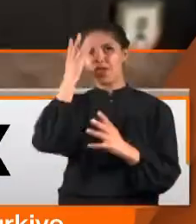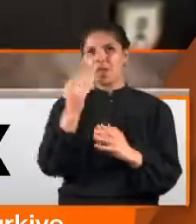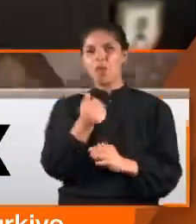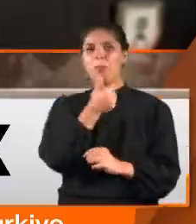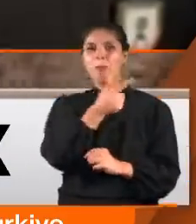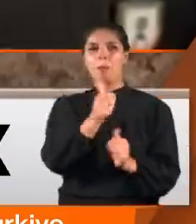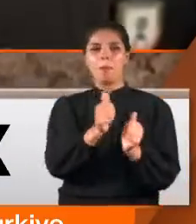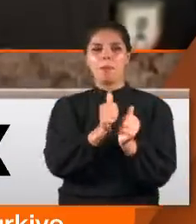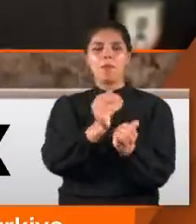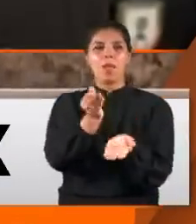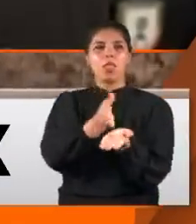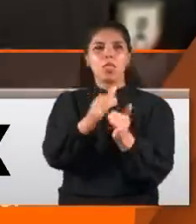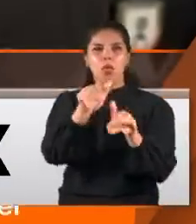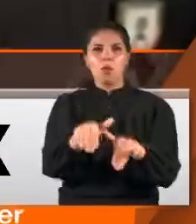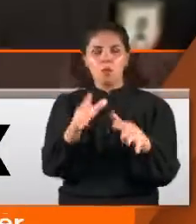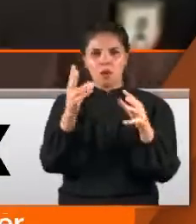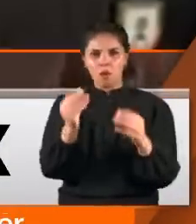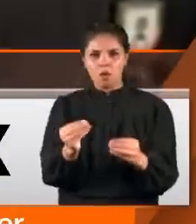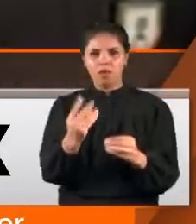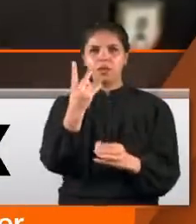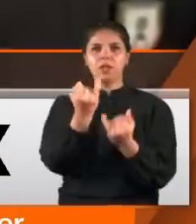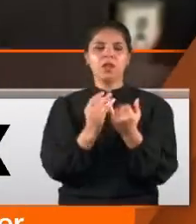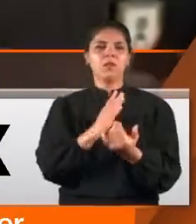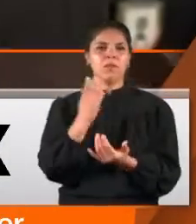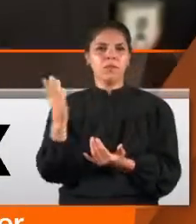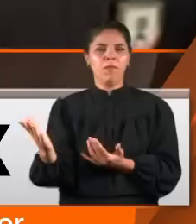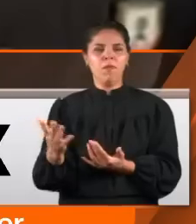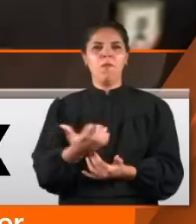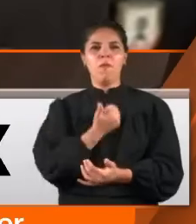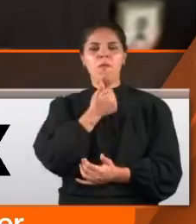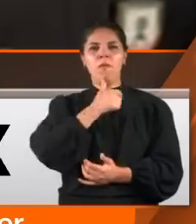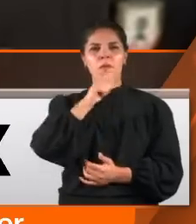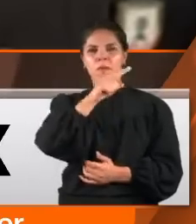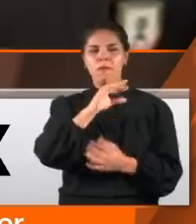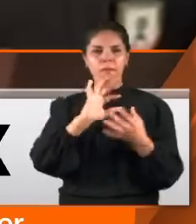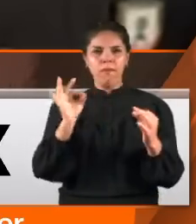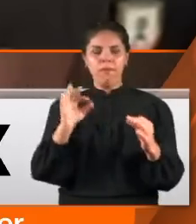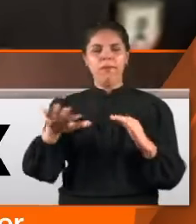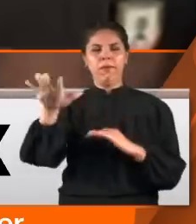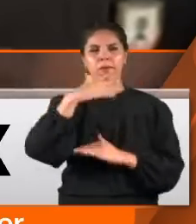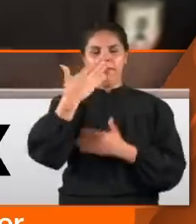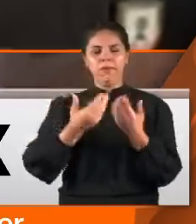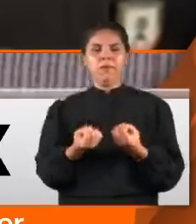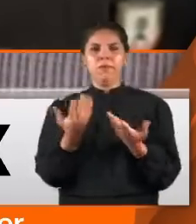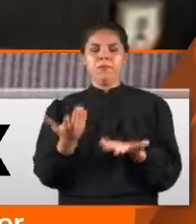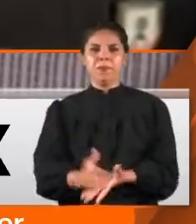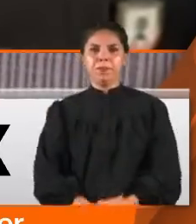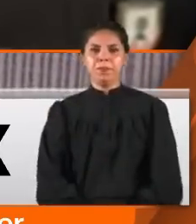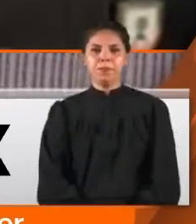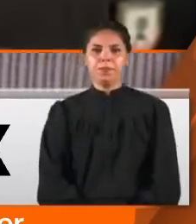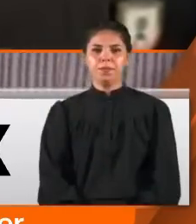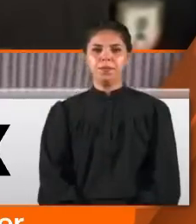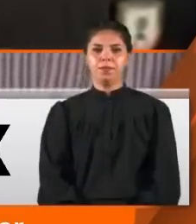yanında toprağa verilecek olan şehit Teğmen iki kardeşti. Acılı ağabeyinin sözleri boğazına düğümlendi. Vatan